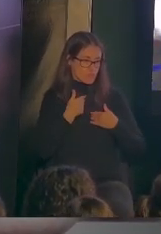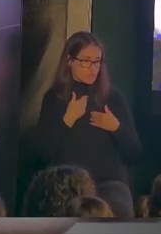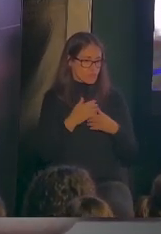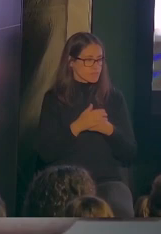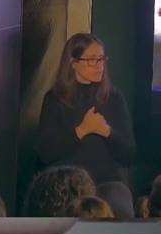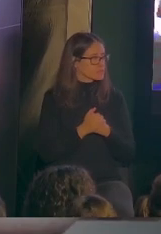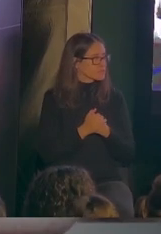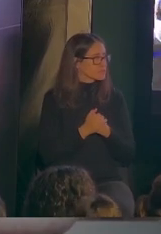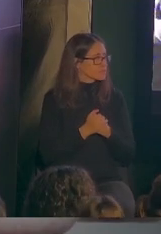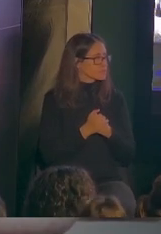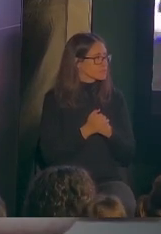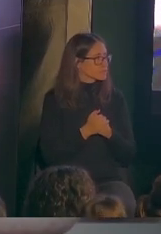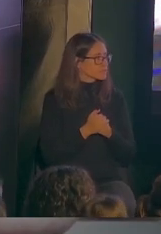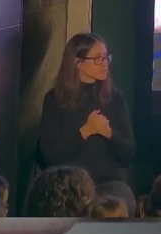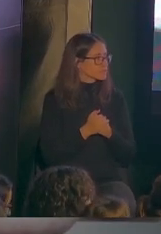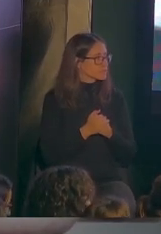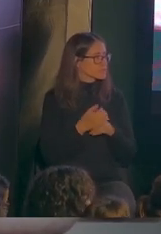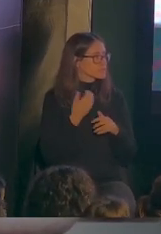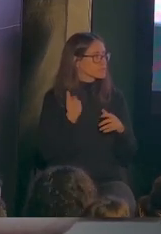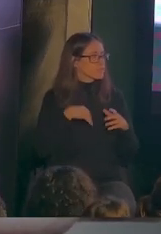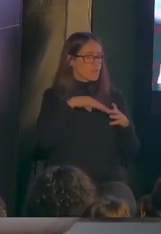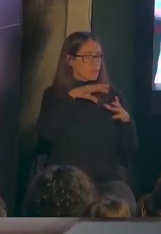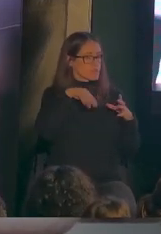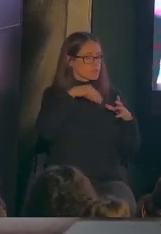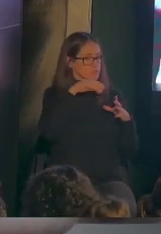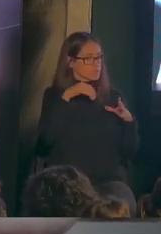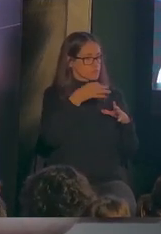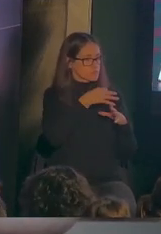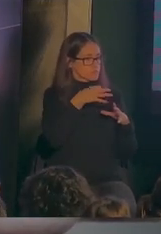Vale, ara sí que aquesta mousse ja la tenim.